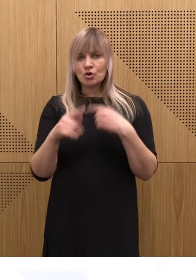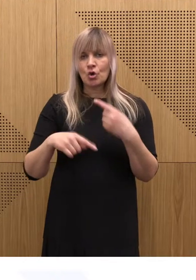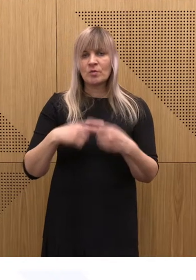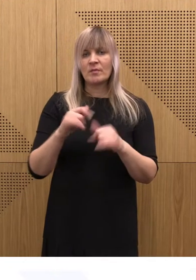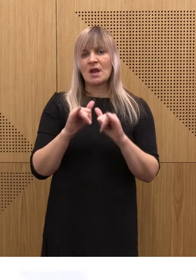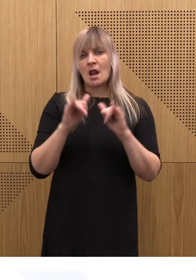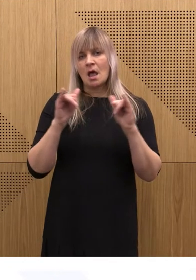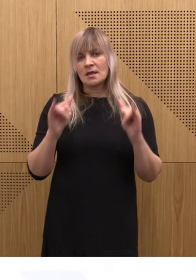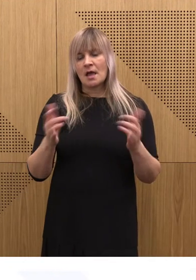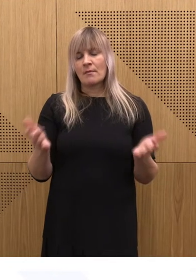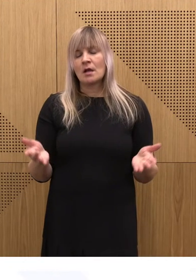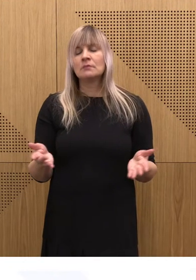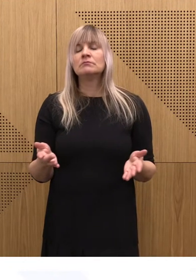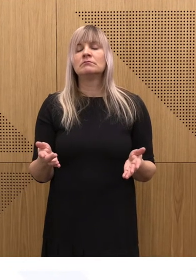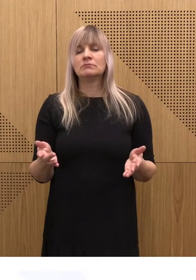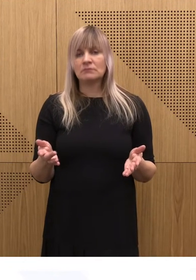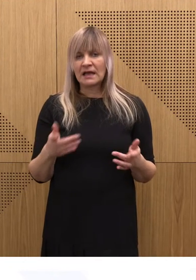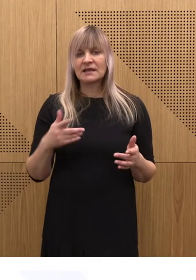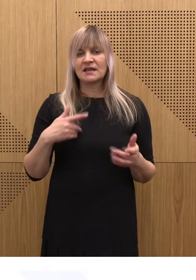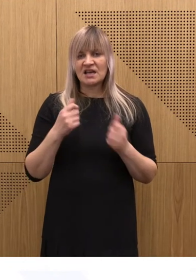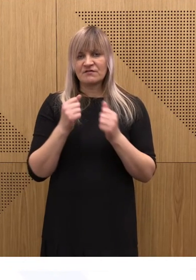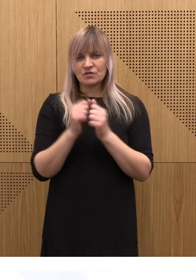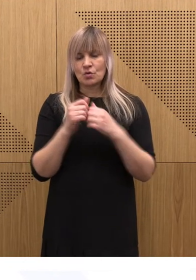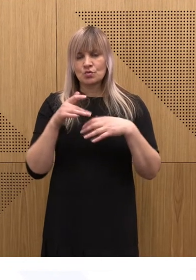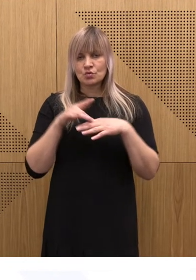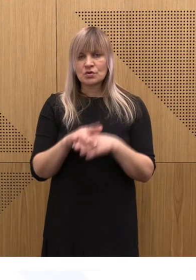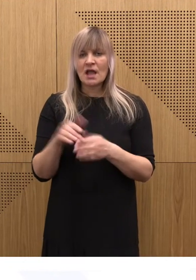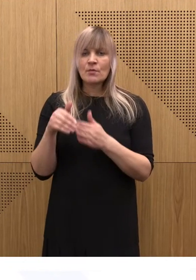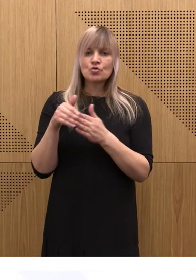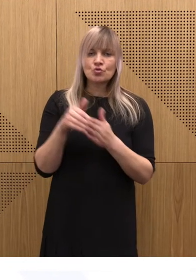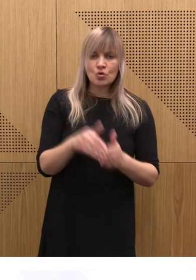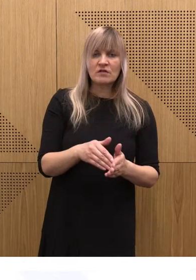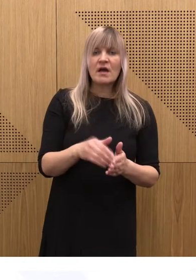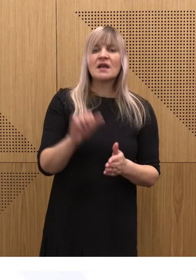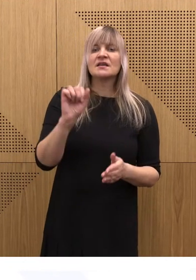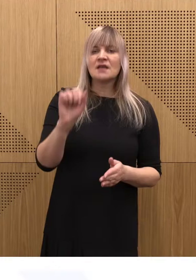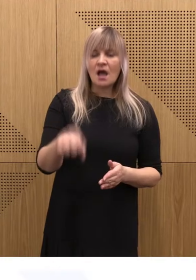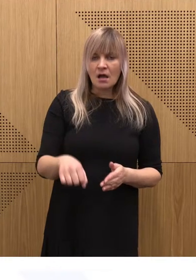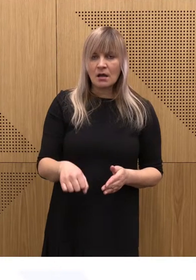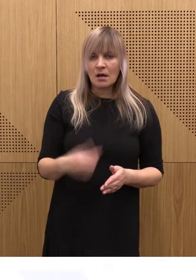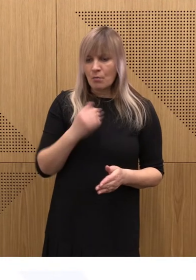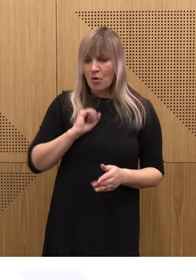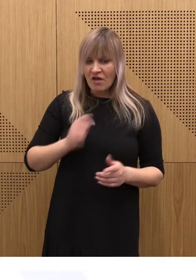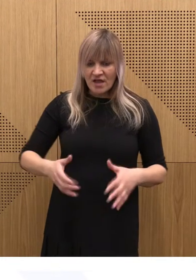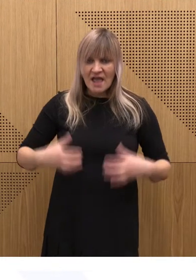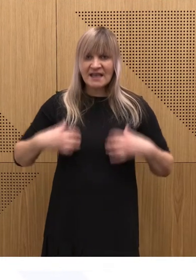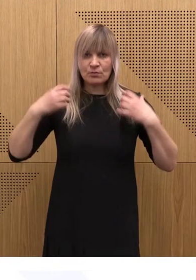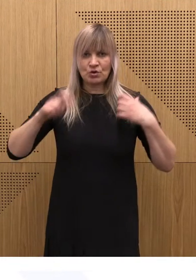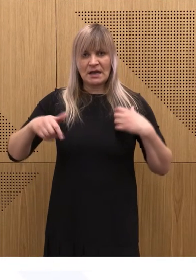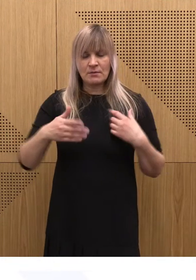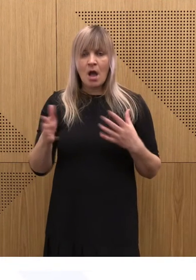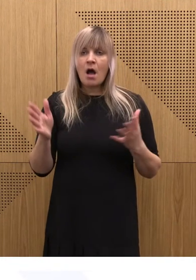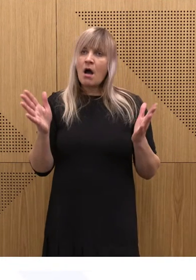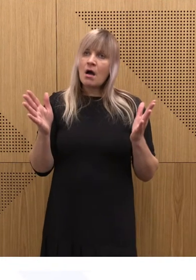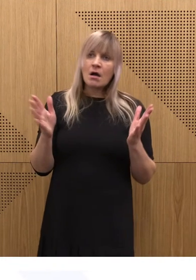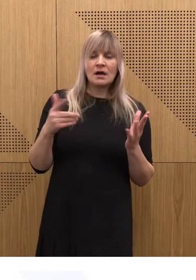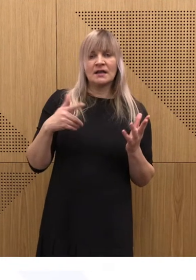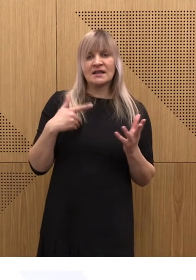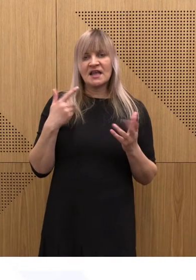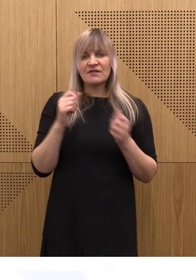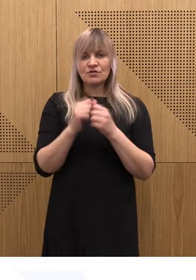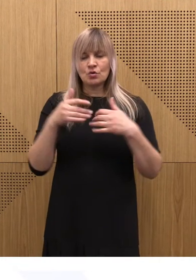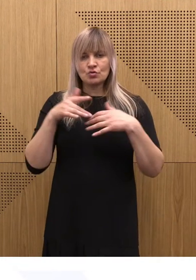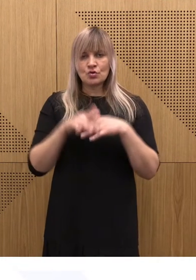toimimisest laiemalt. Absoluutselt on tervishoiusüsteem surval, seda pole keegi eitanud, aga ei ole vaja inimesi hirmutada väitega, et tervishoiusüsteem kukub jõuludel